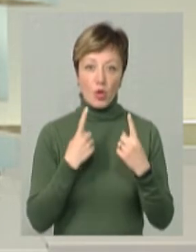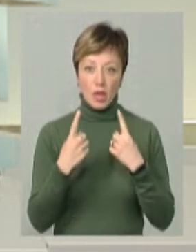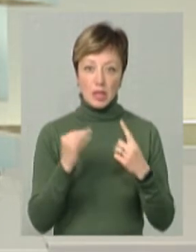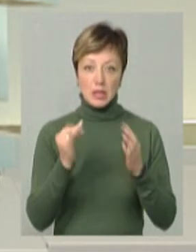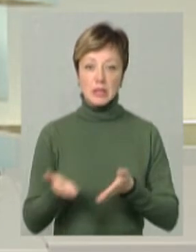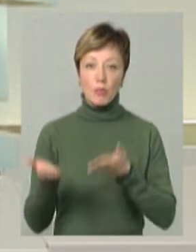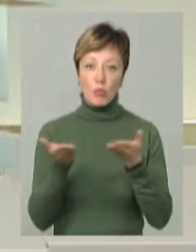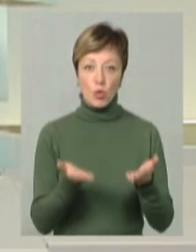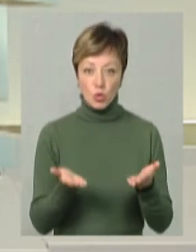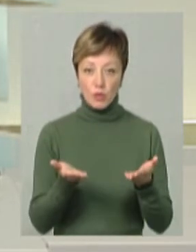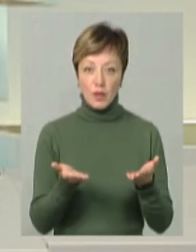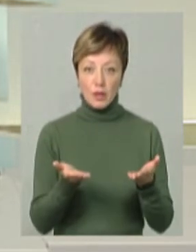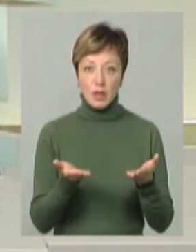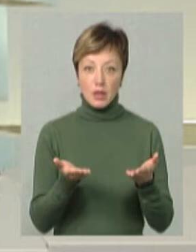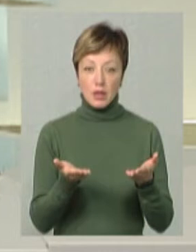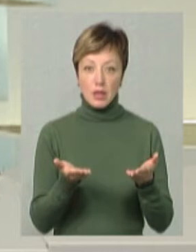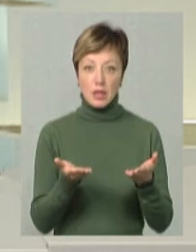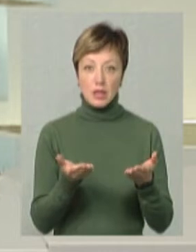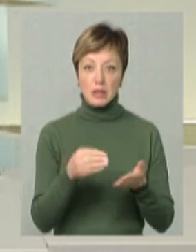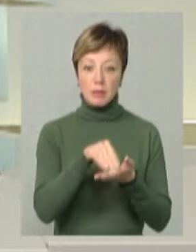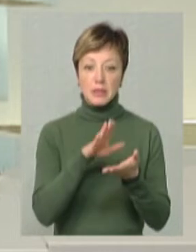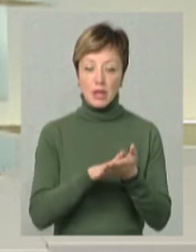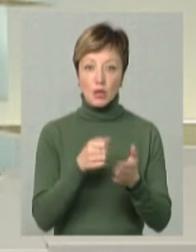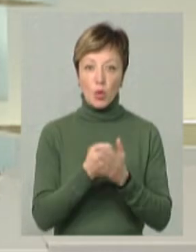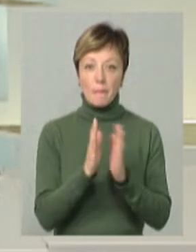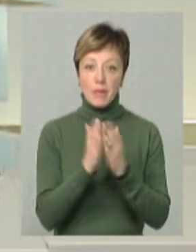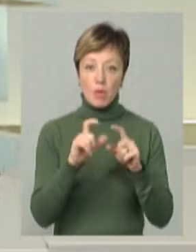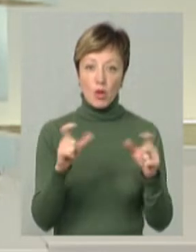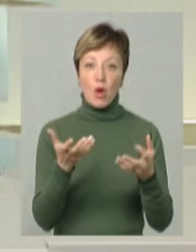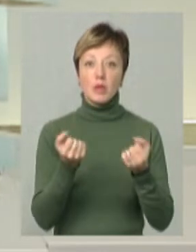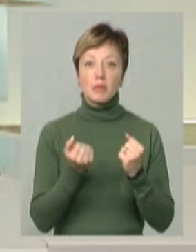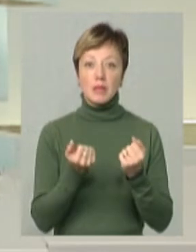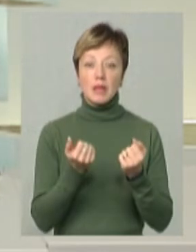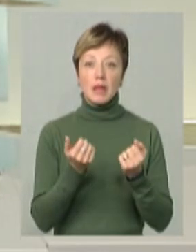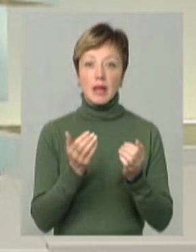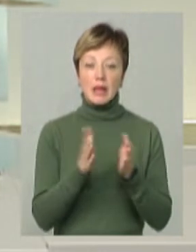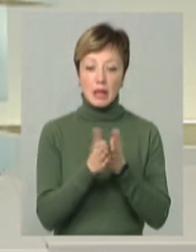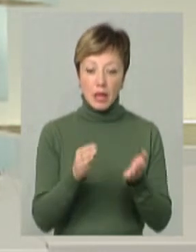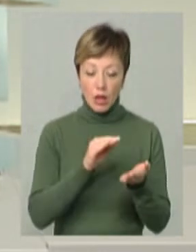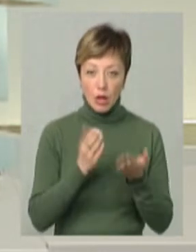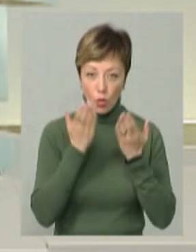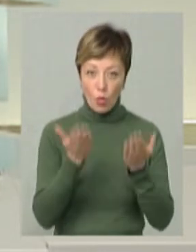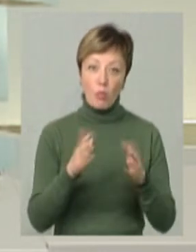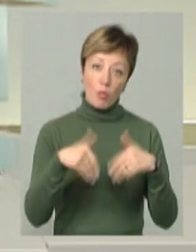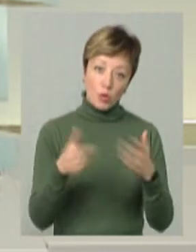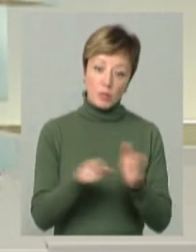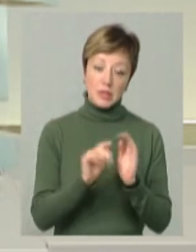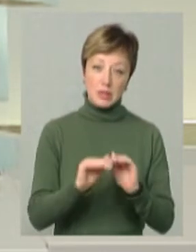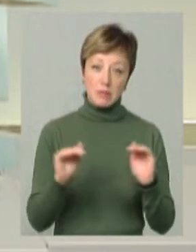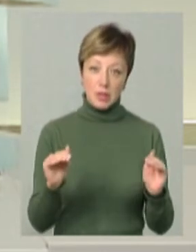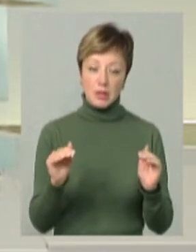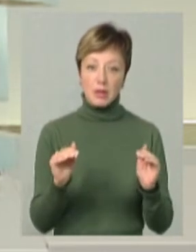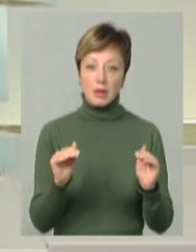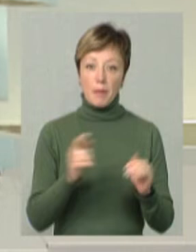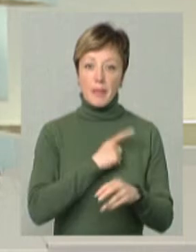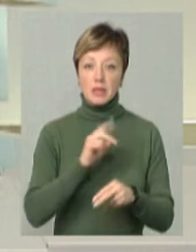і запрошувати їх, і записатись до бібліотеки, і отримати книгу. І пропонуємо, якщо вони з дітьми,